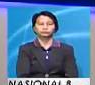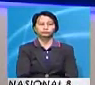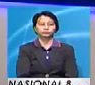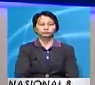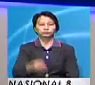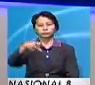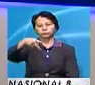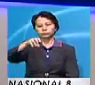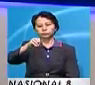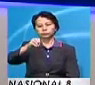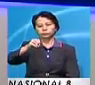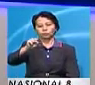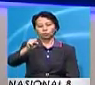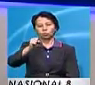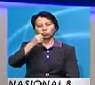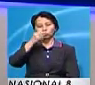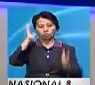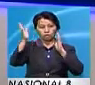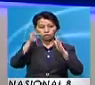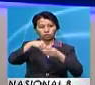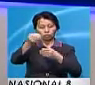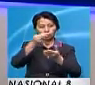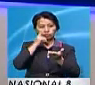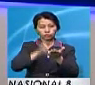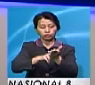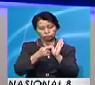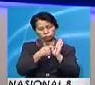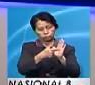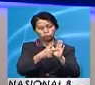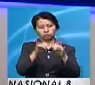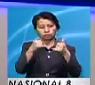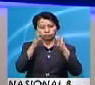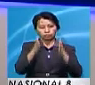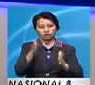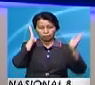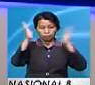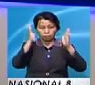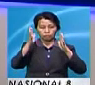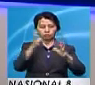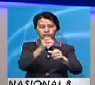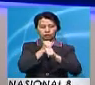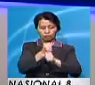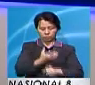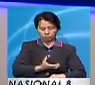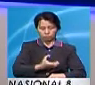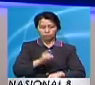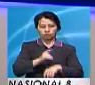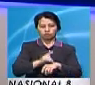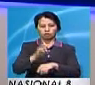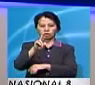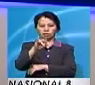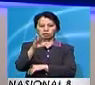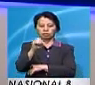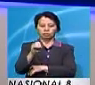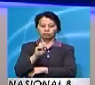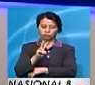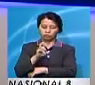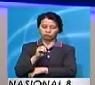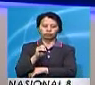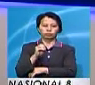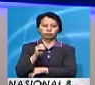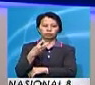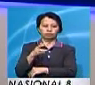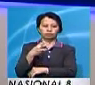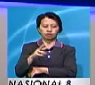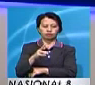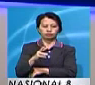pos Malaysia akan mengeluarkan stem khas yang memaparkan atlet negara yang meraih emas di olimpik Rio 2016